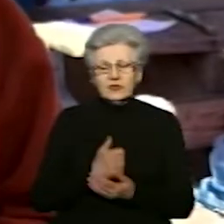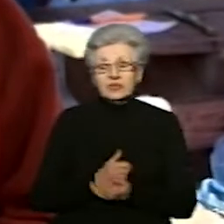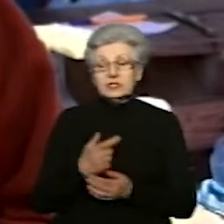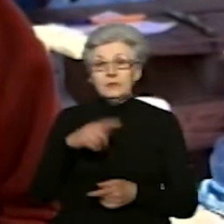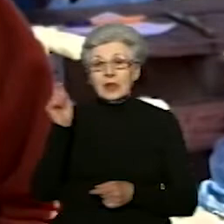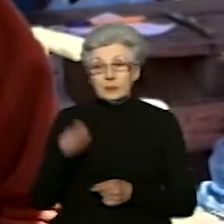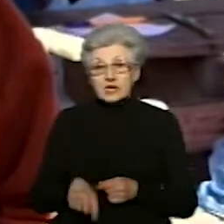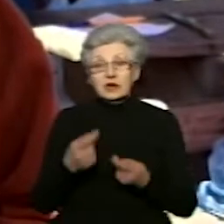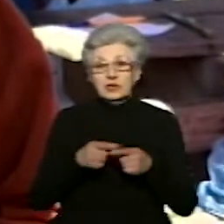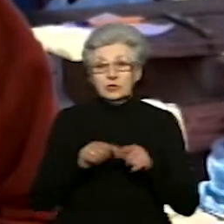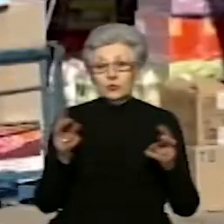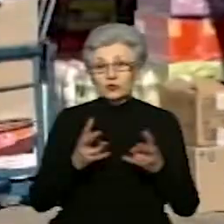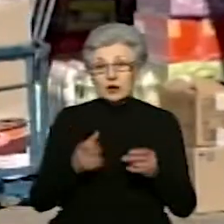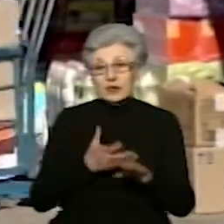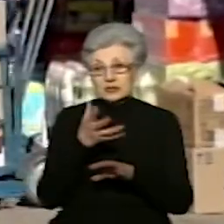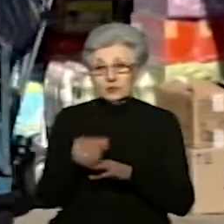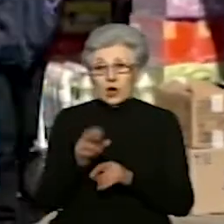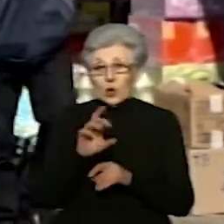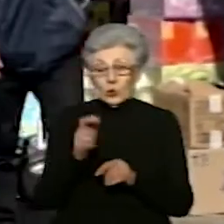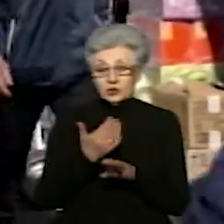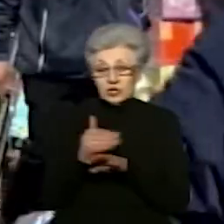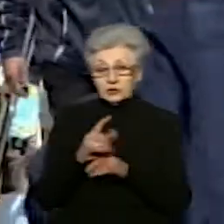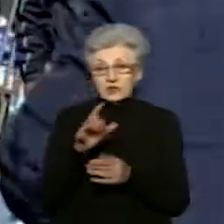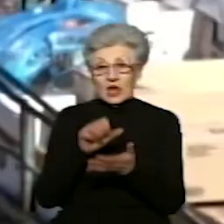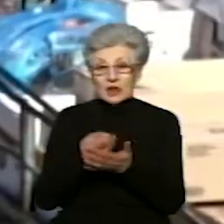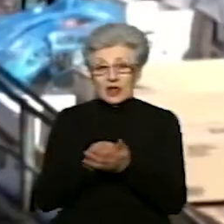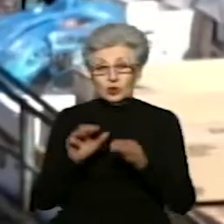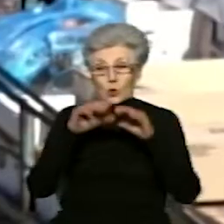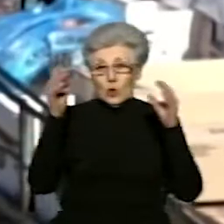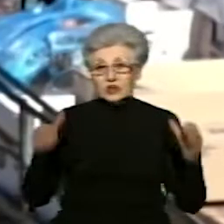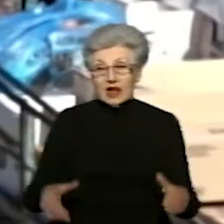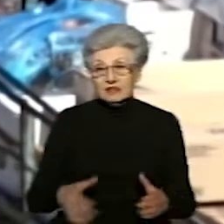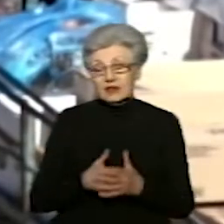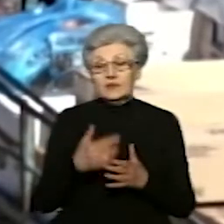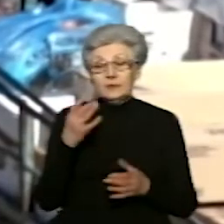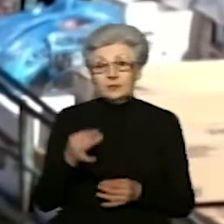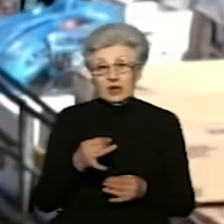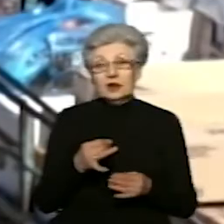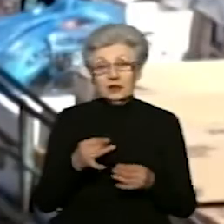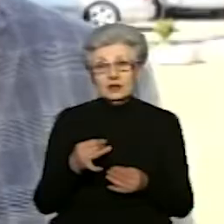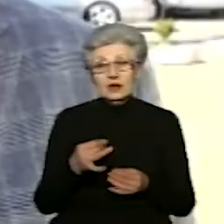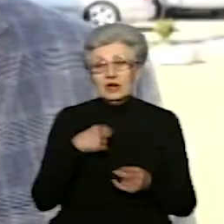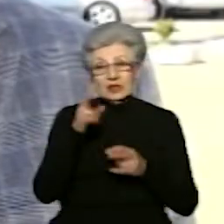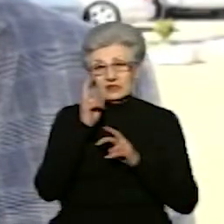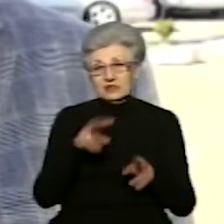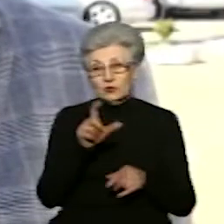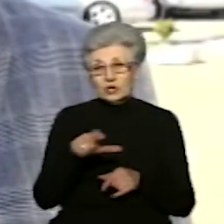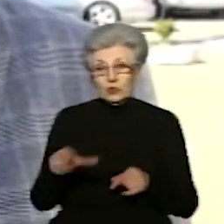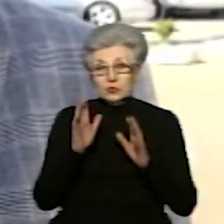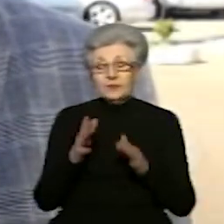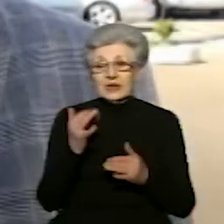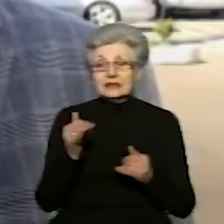бо треба заплатити за хоч частково за оренду контейнера. Сумніваюся, що до 8-ї взагалі, тут до 2-ї навряд чи люди будуть. Зараз